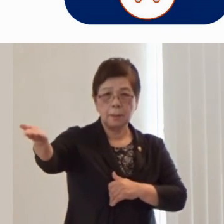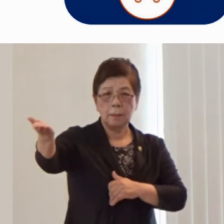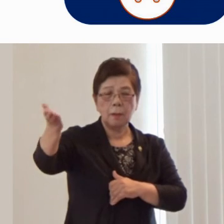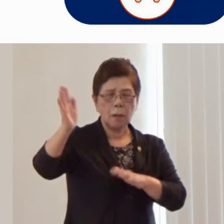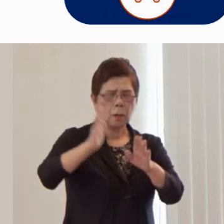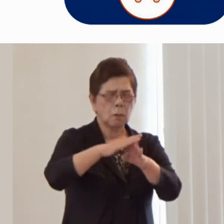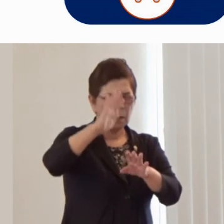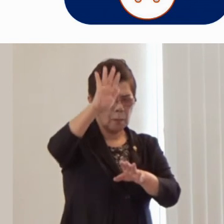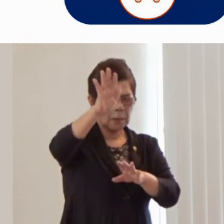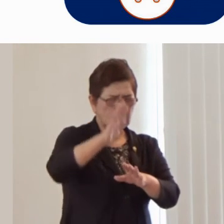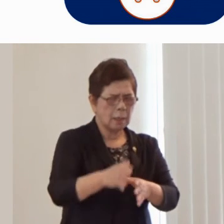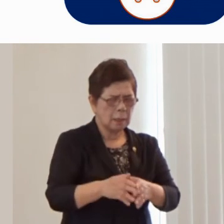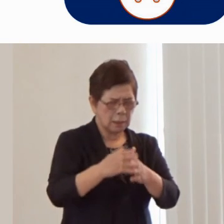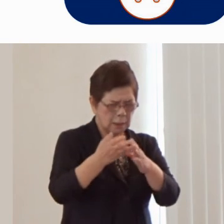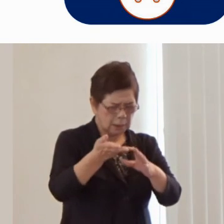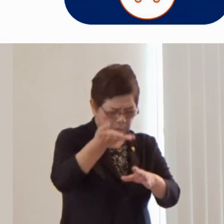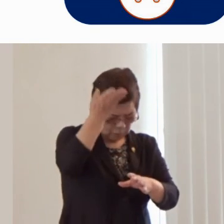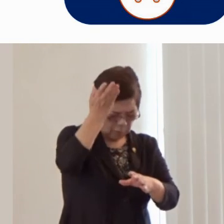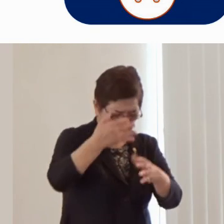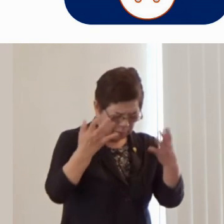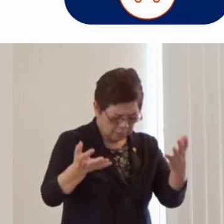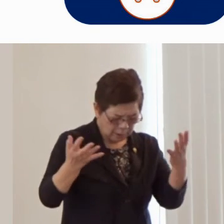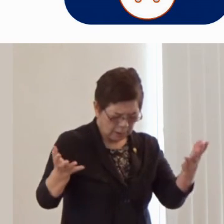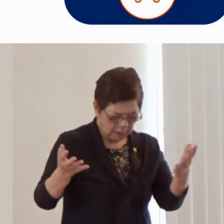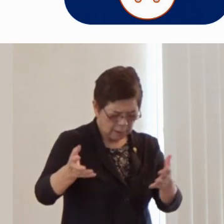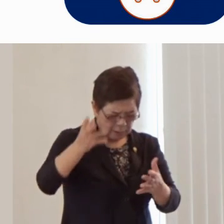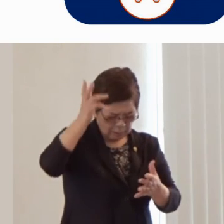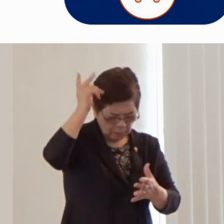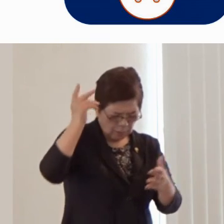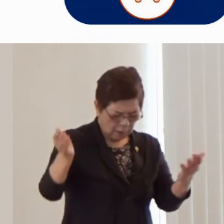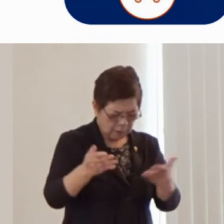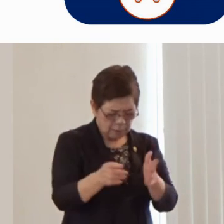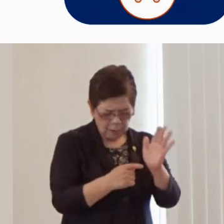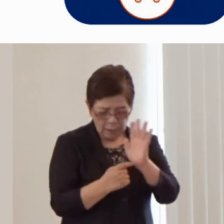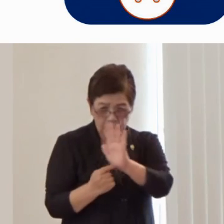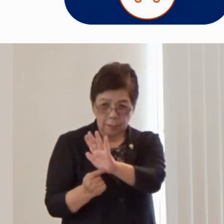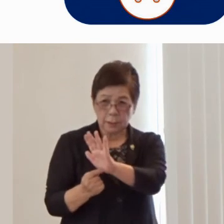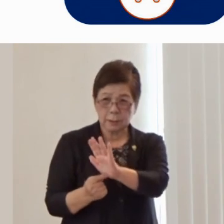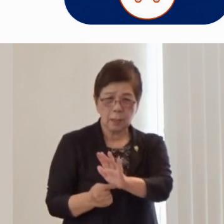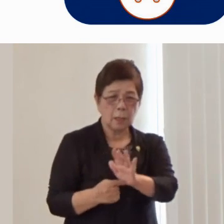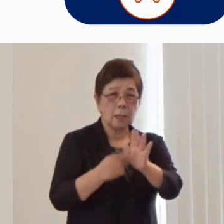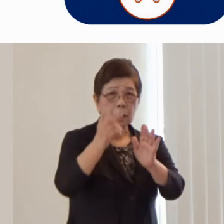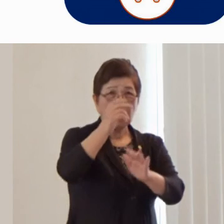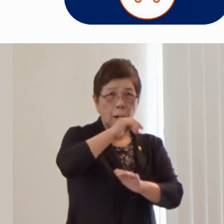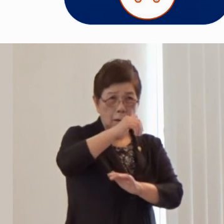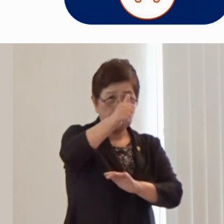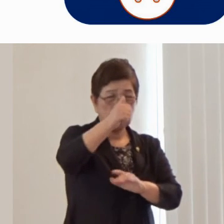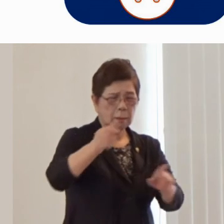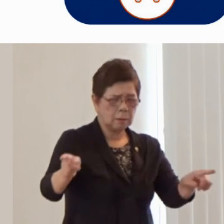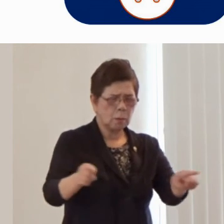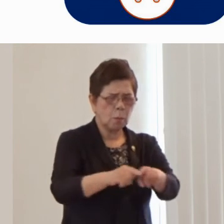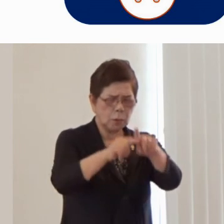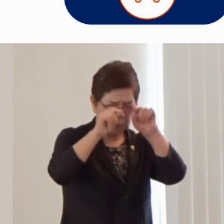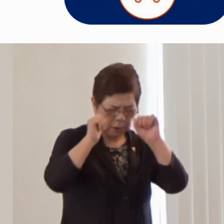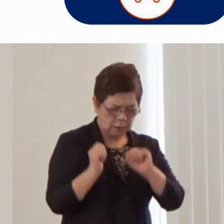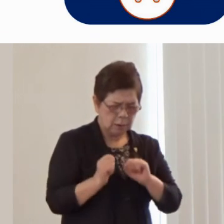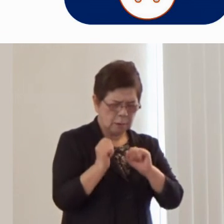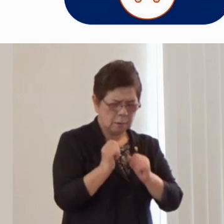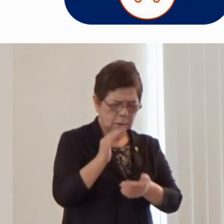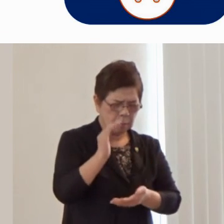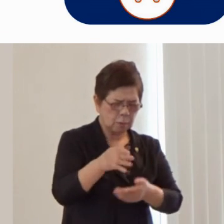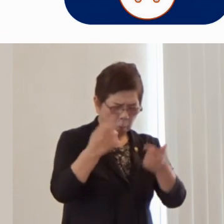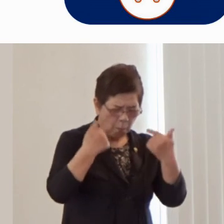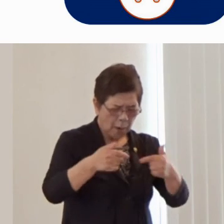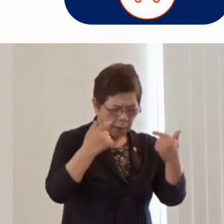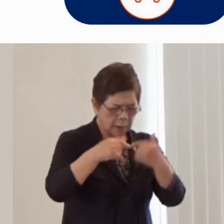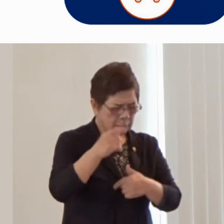これまで以上に豊かにあなたの臨在を表して、神様、あなたが共にいてくださるということを毎日確認しながら、